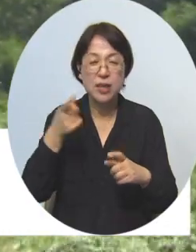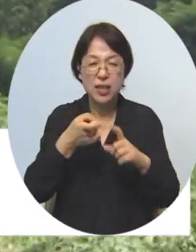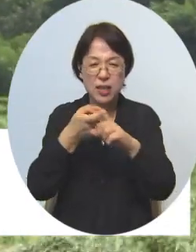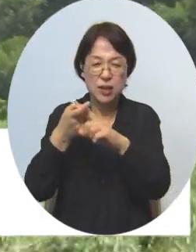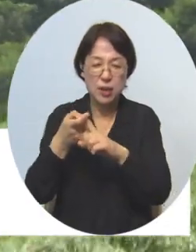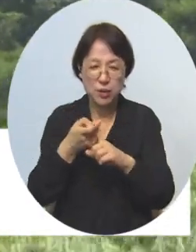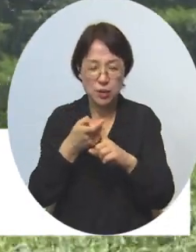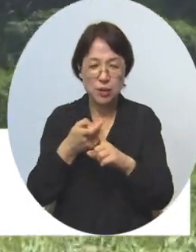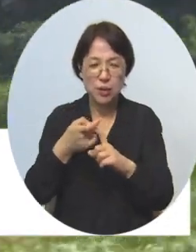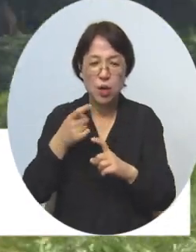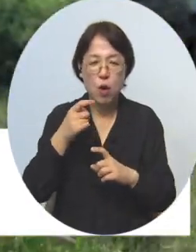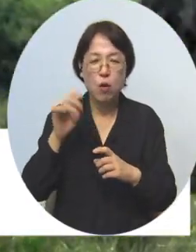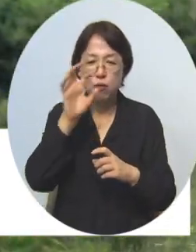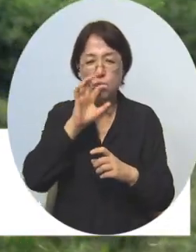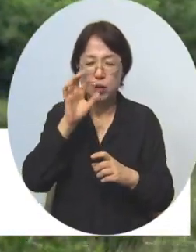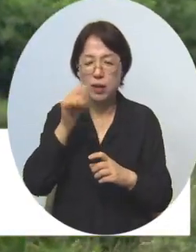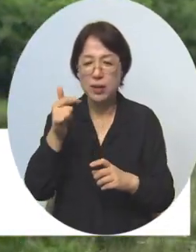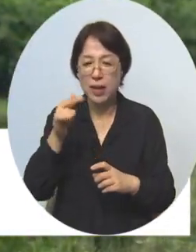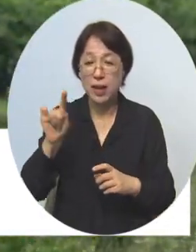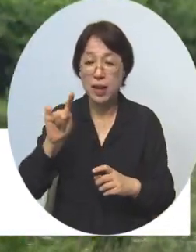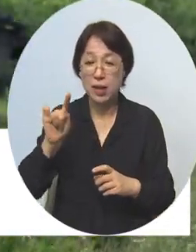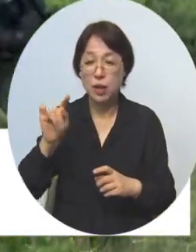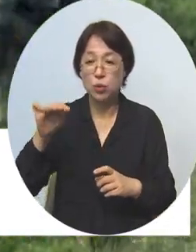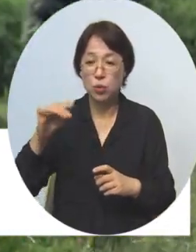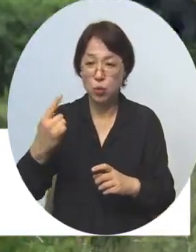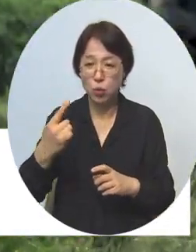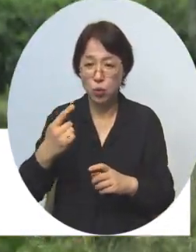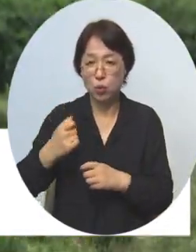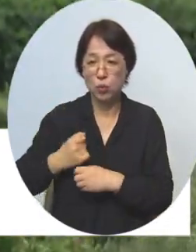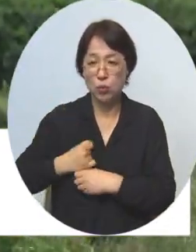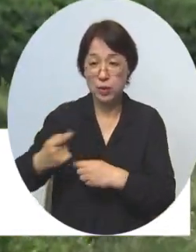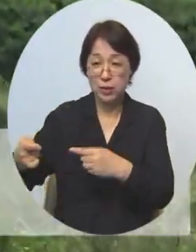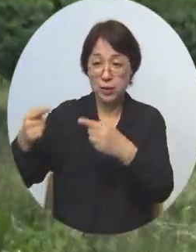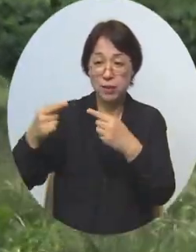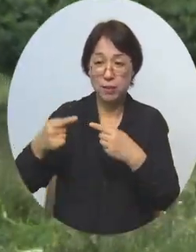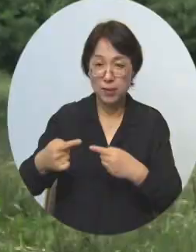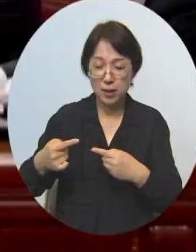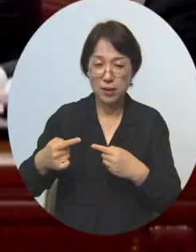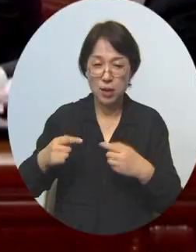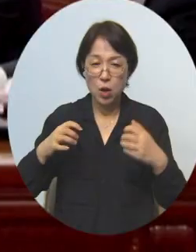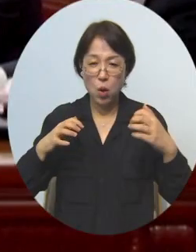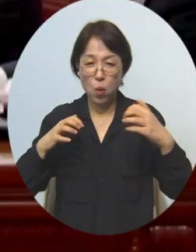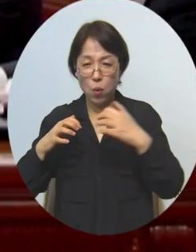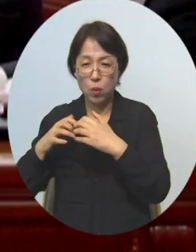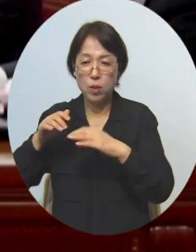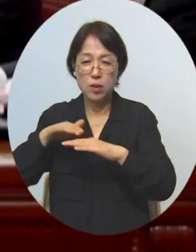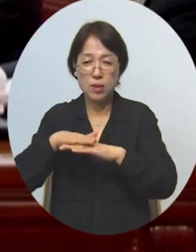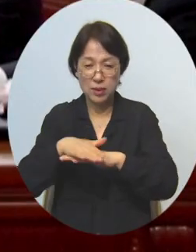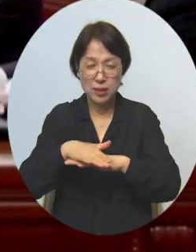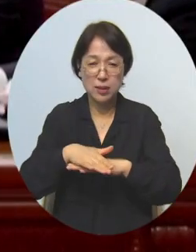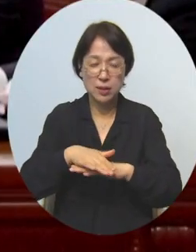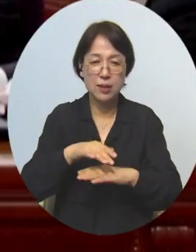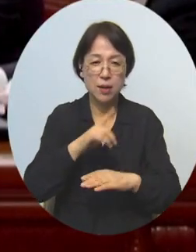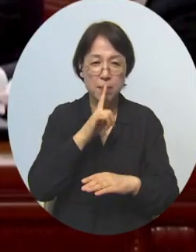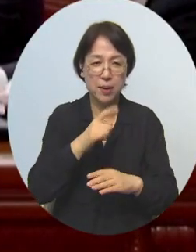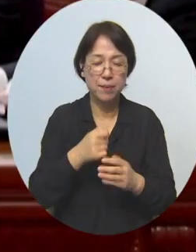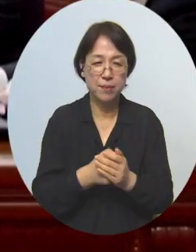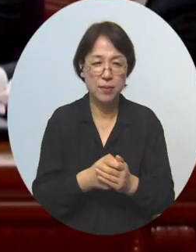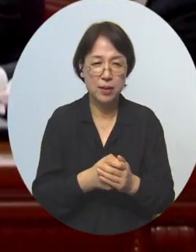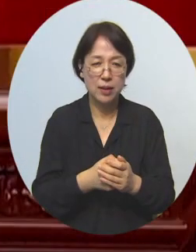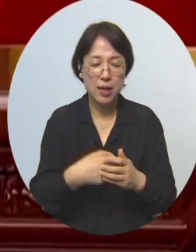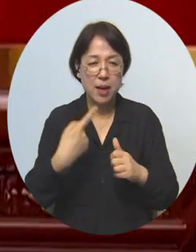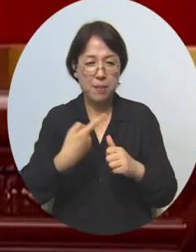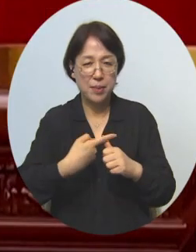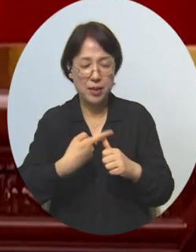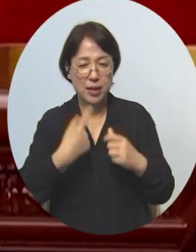나토 성원국들까지 참가하는 공격형의 다국적 무력 시위라고 주장했습니다. 여전히 비난 투이긴 하지만